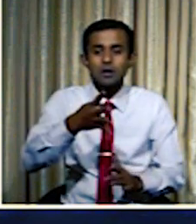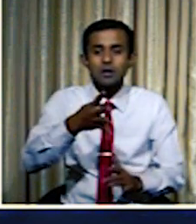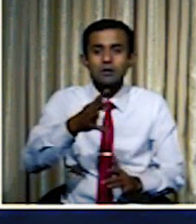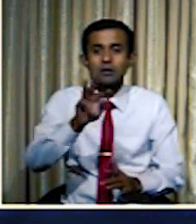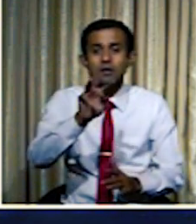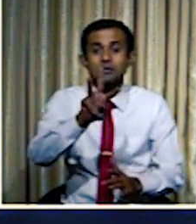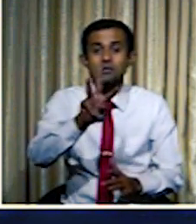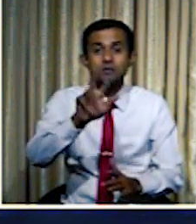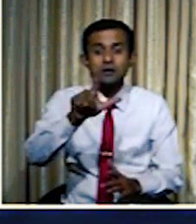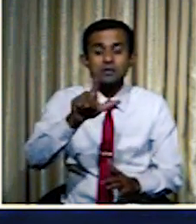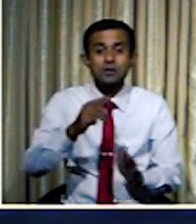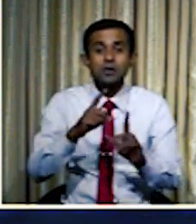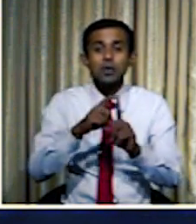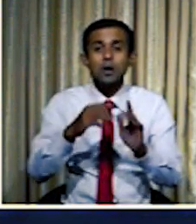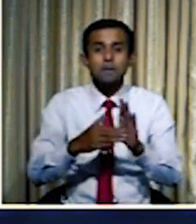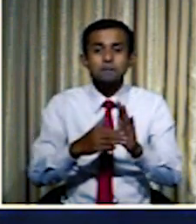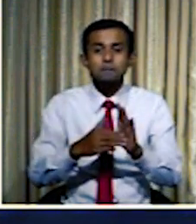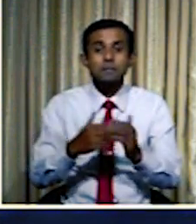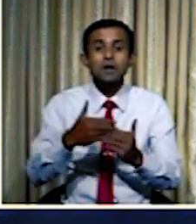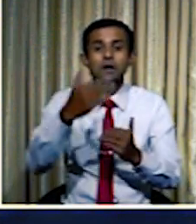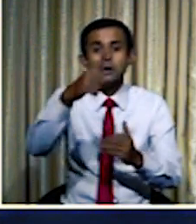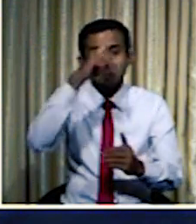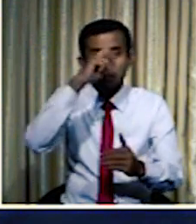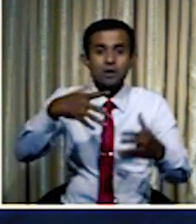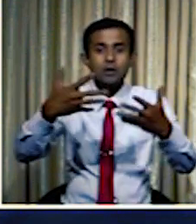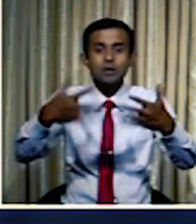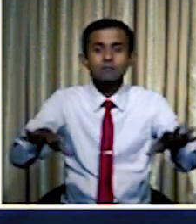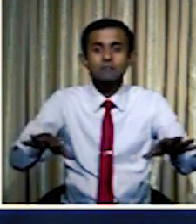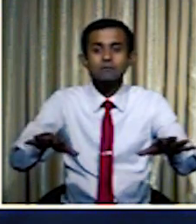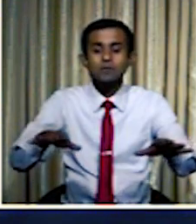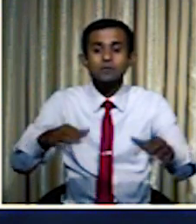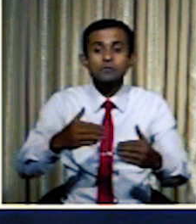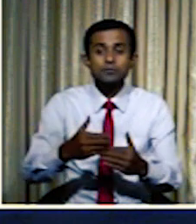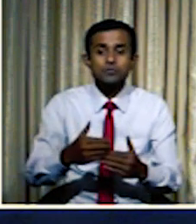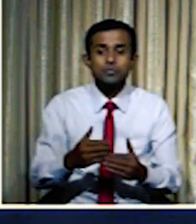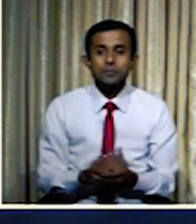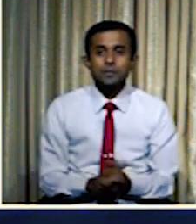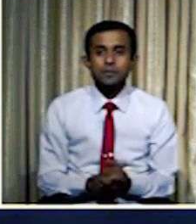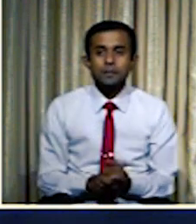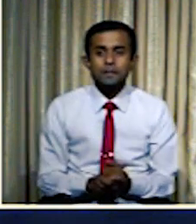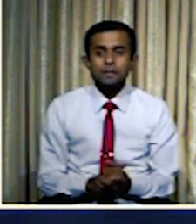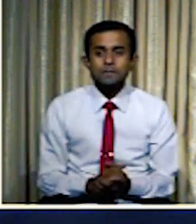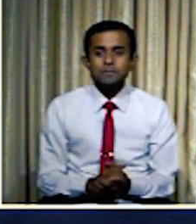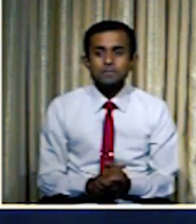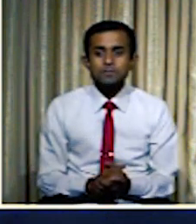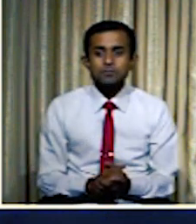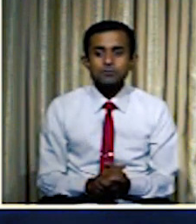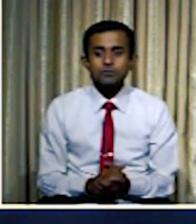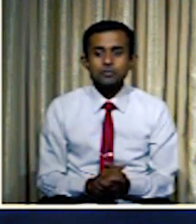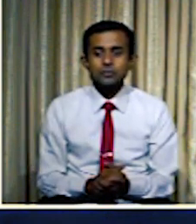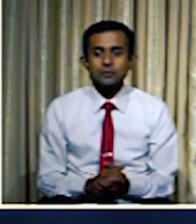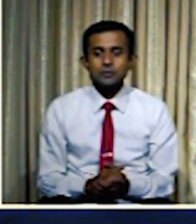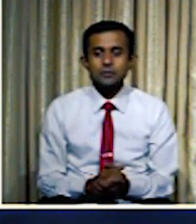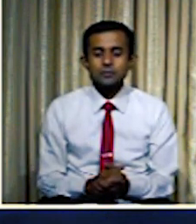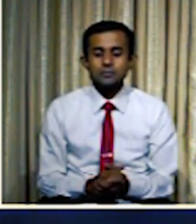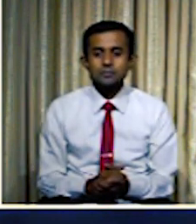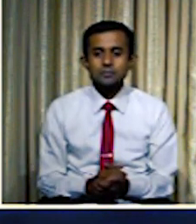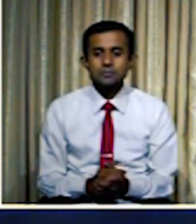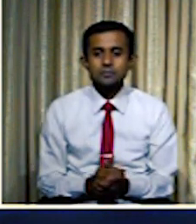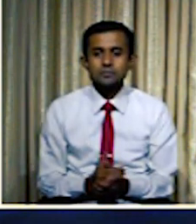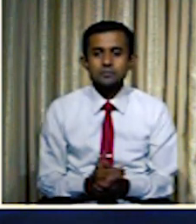437යි ඩොලර් මිලියන. එන මාසෙ ඉවර වෙනකොට ඒ කියන්නේ මේ මේ